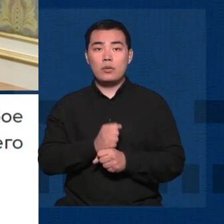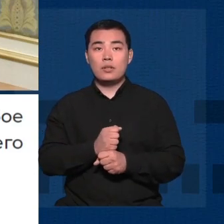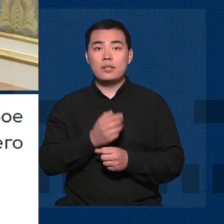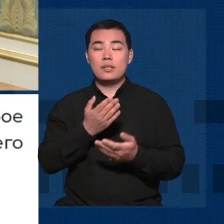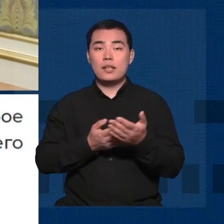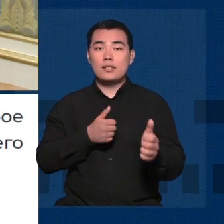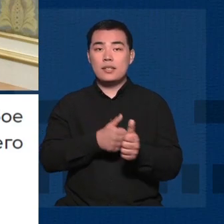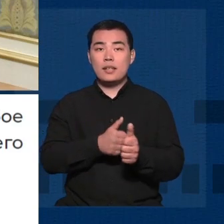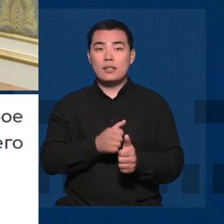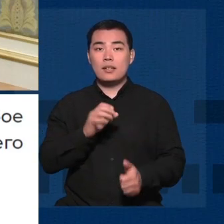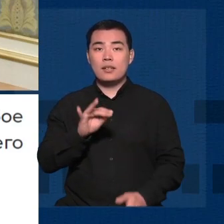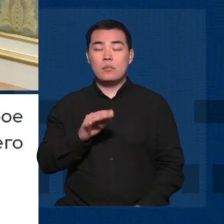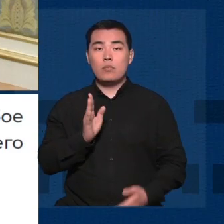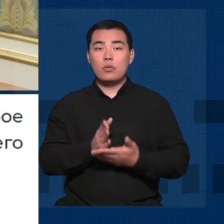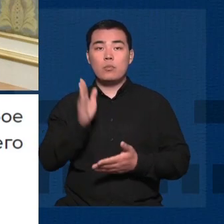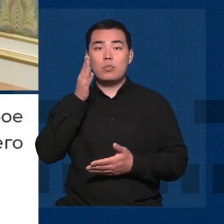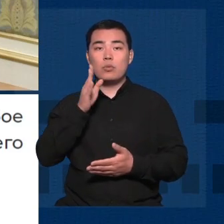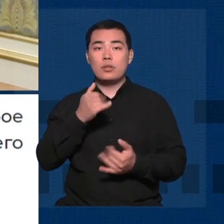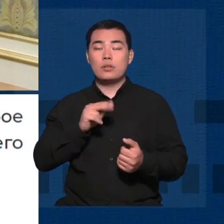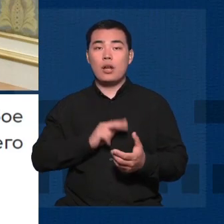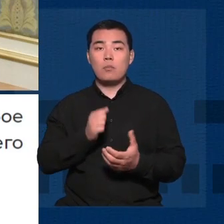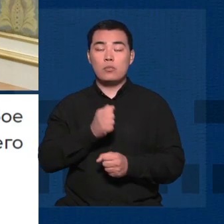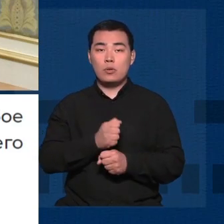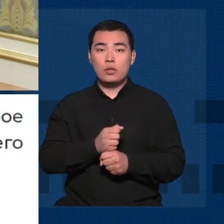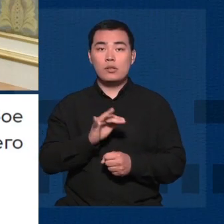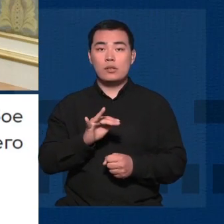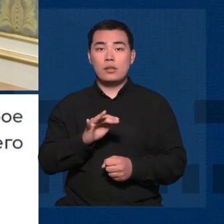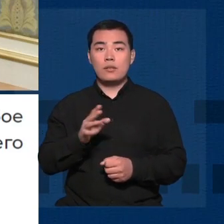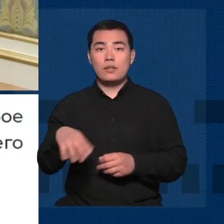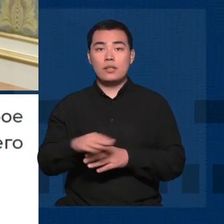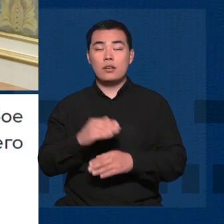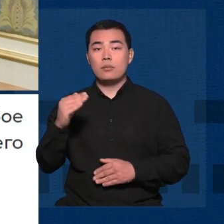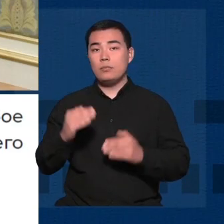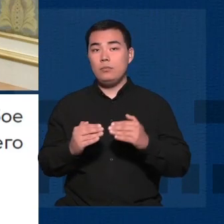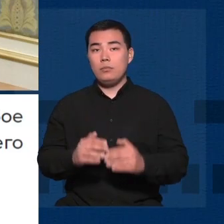секретариата совещания и оказывать дальнейшее содействие его работе на всех уровнях.